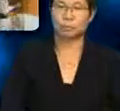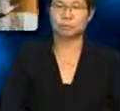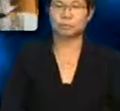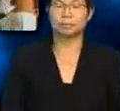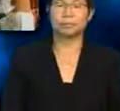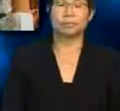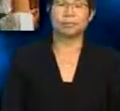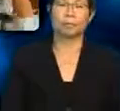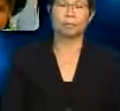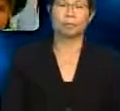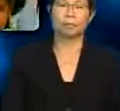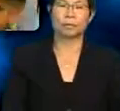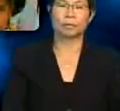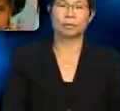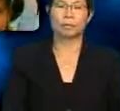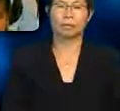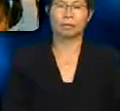Ya, Jengkeli.